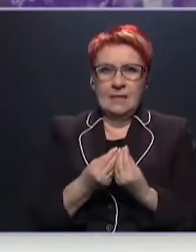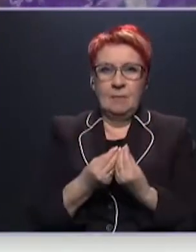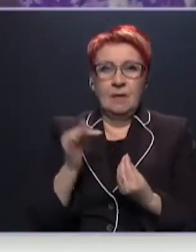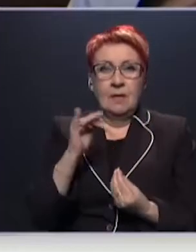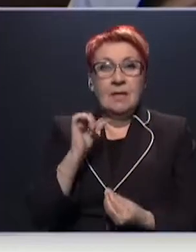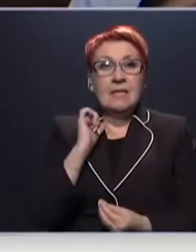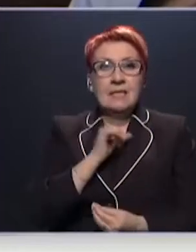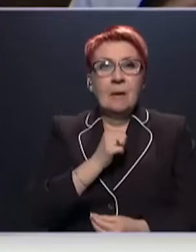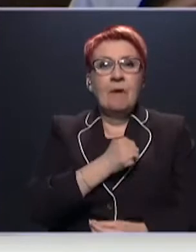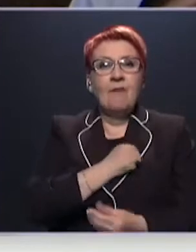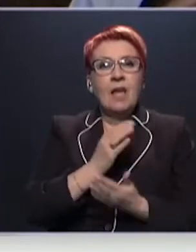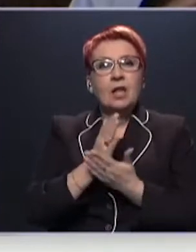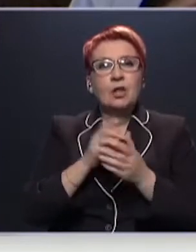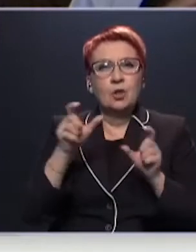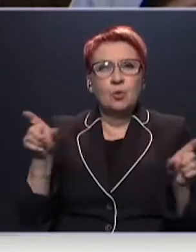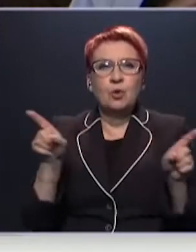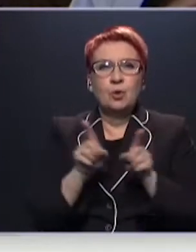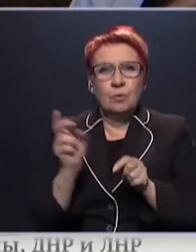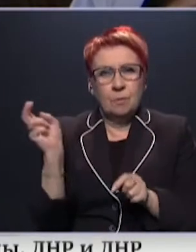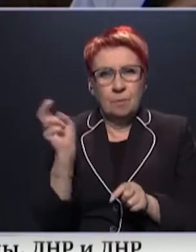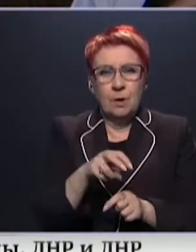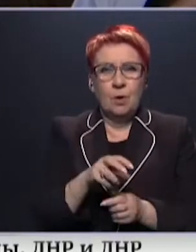сами военнослужащие,